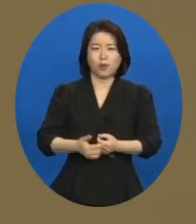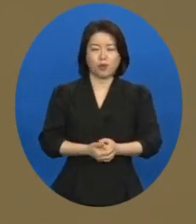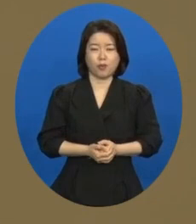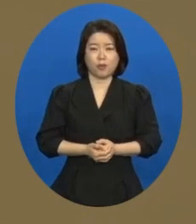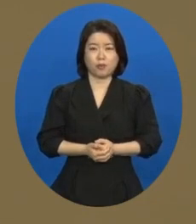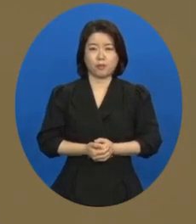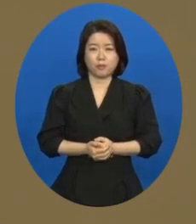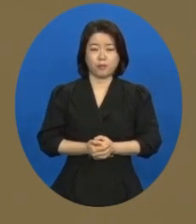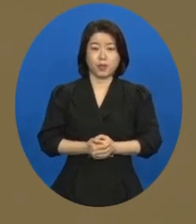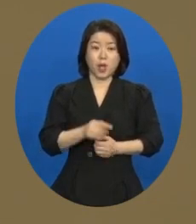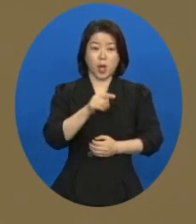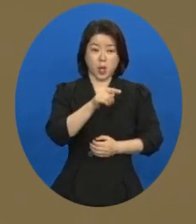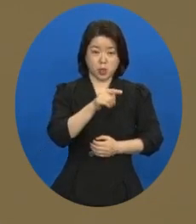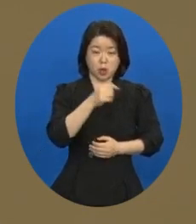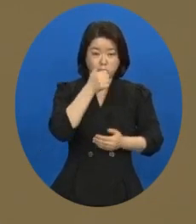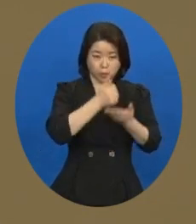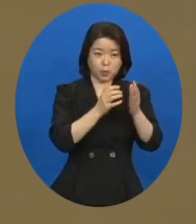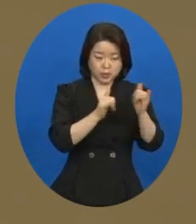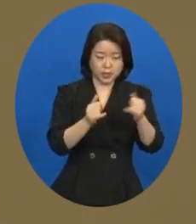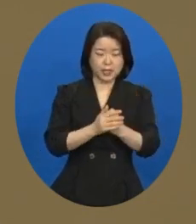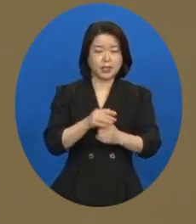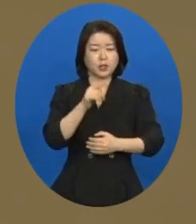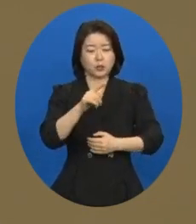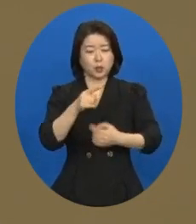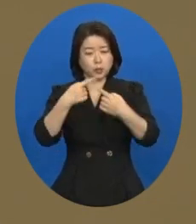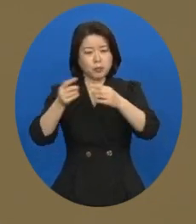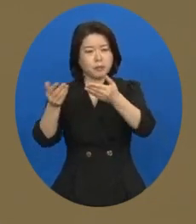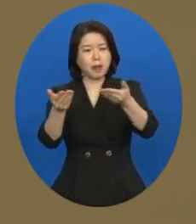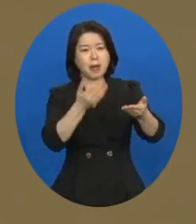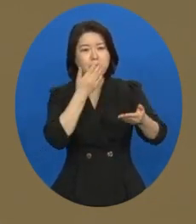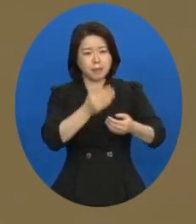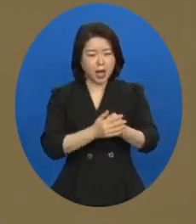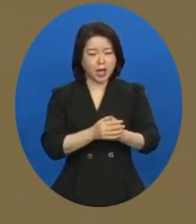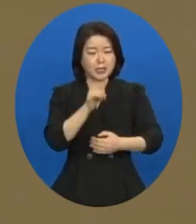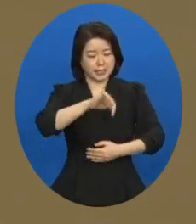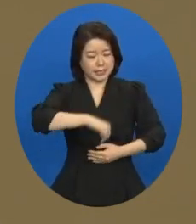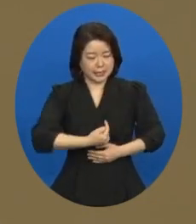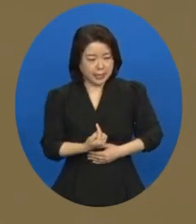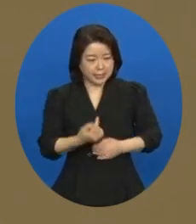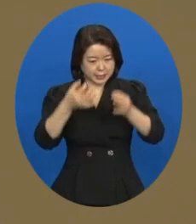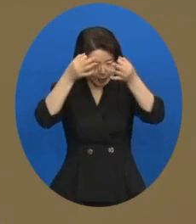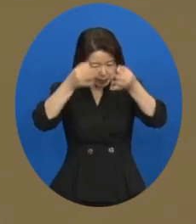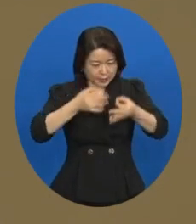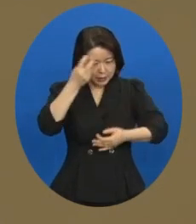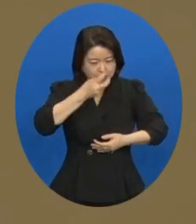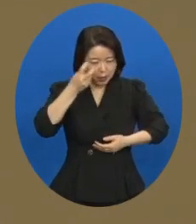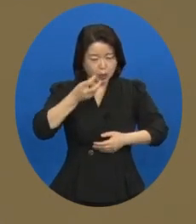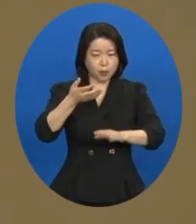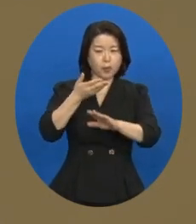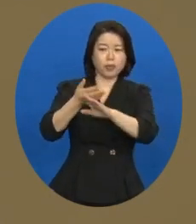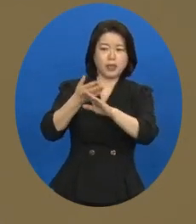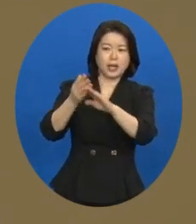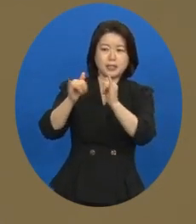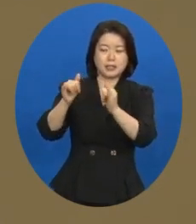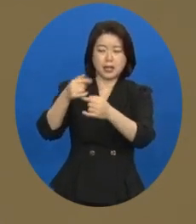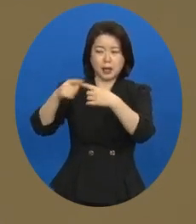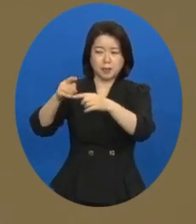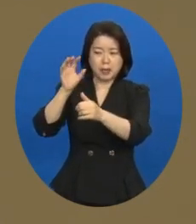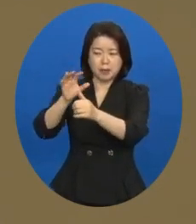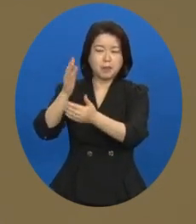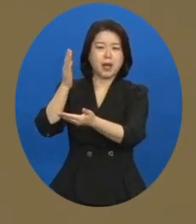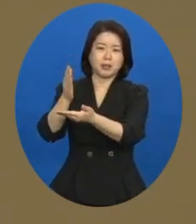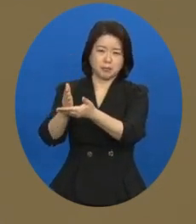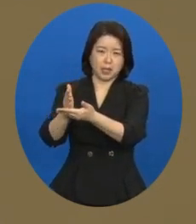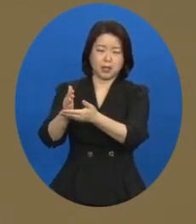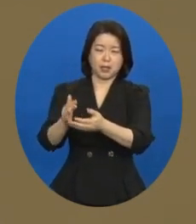너도 죄인이요 너도 비판을 받을 것이므로 너 자신을 살피고 남을 비판하지 말라.